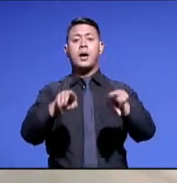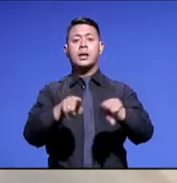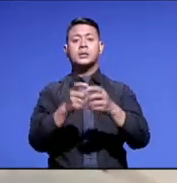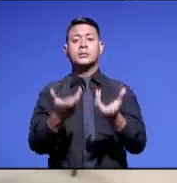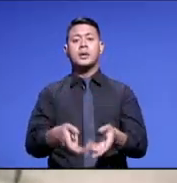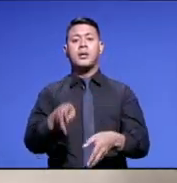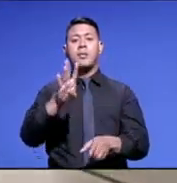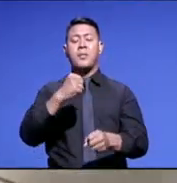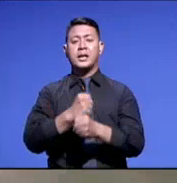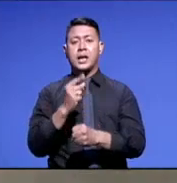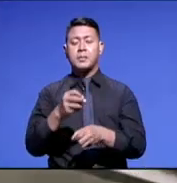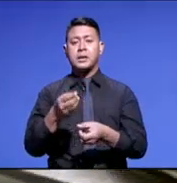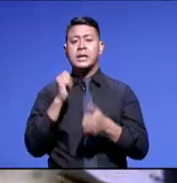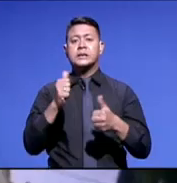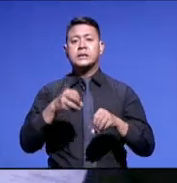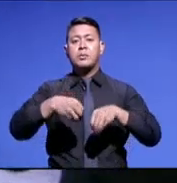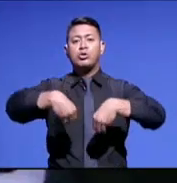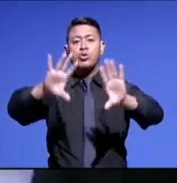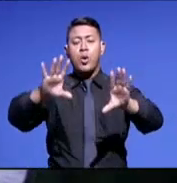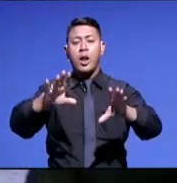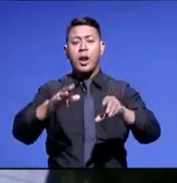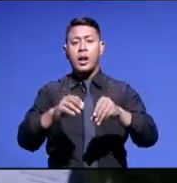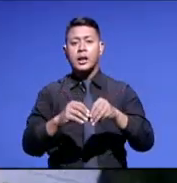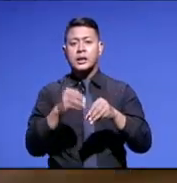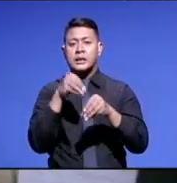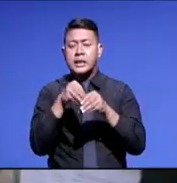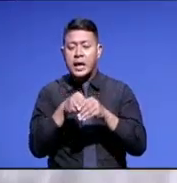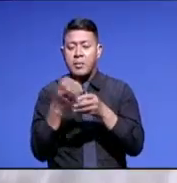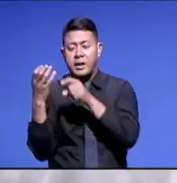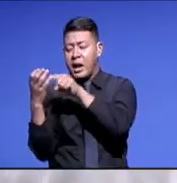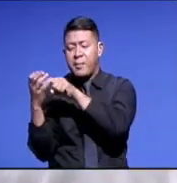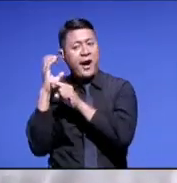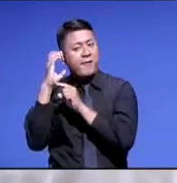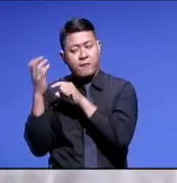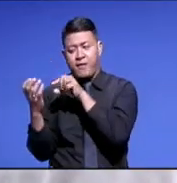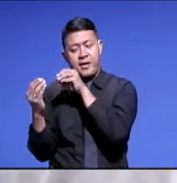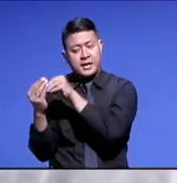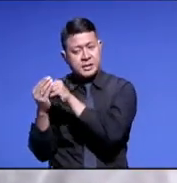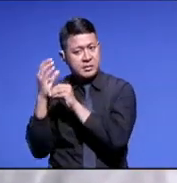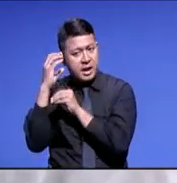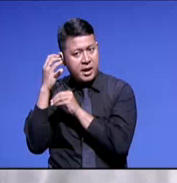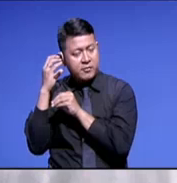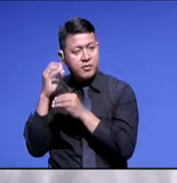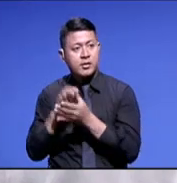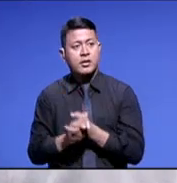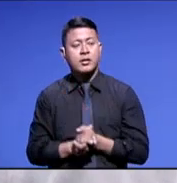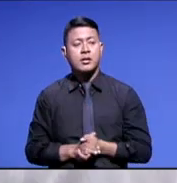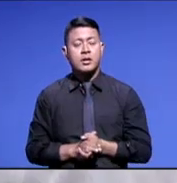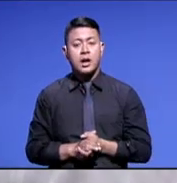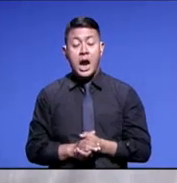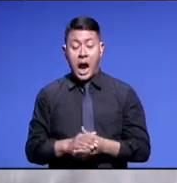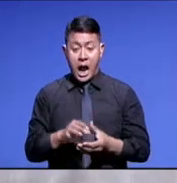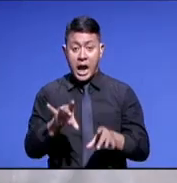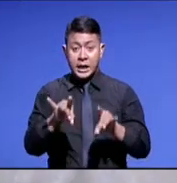gram siap jual yang disimpan pelaku di dalam ponselnya. Kita lakukan penggeledahan, ternyata